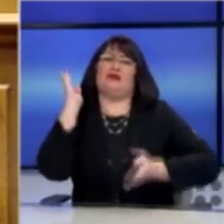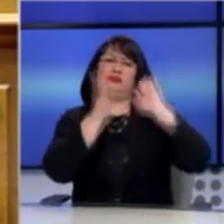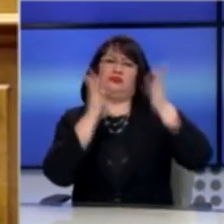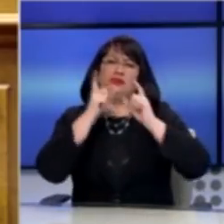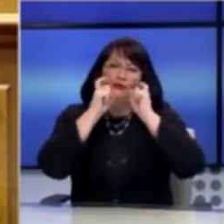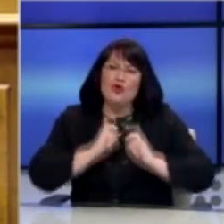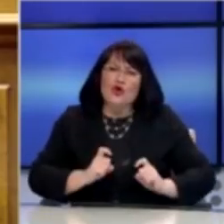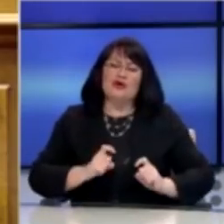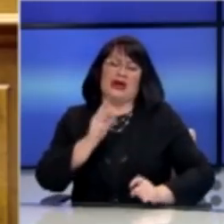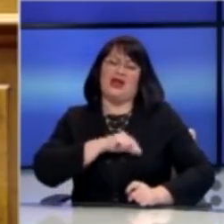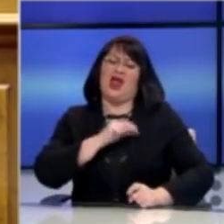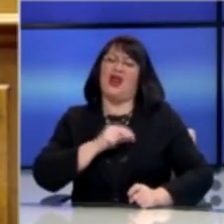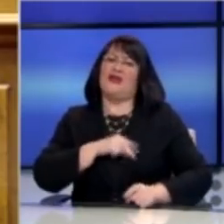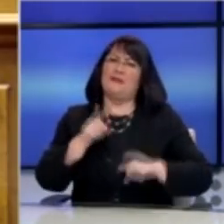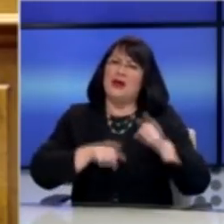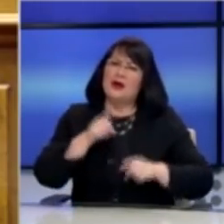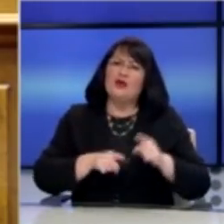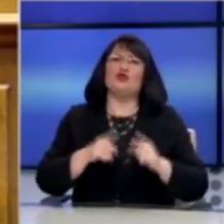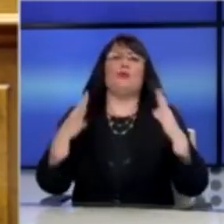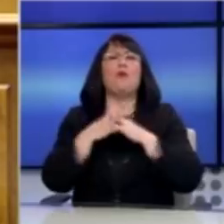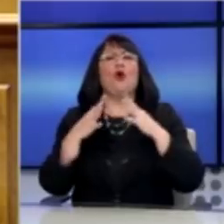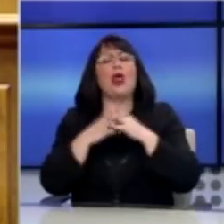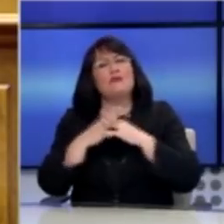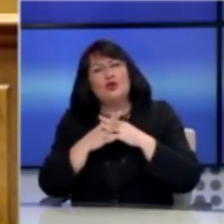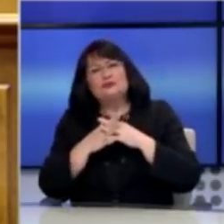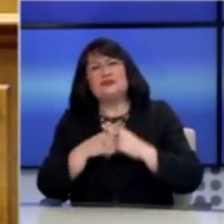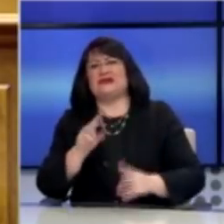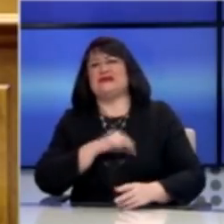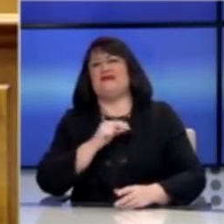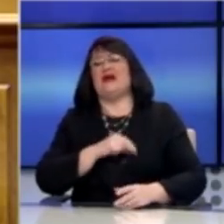για να βγατίζουν τα κέρδη, πολεμικές εμπλοκές για